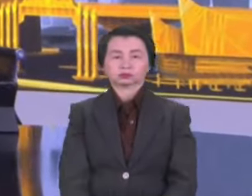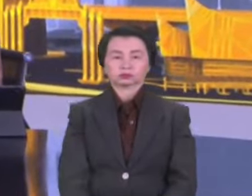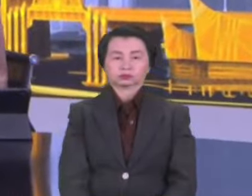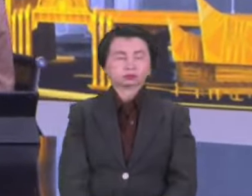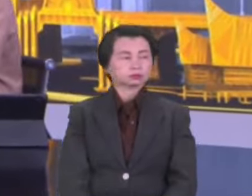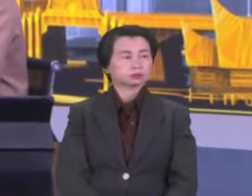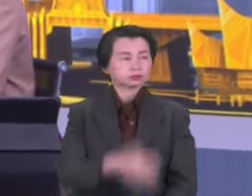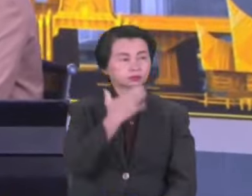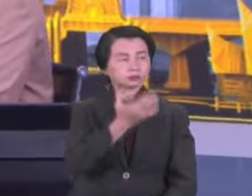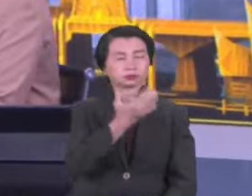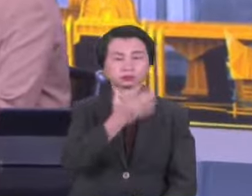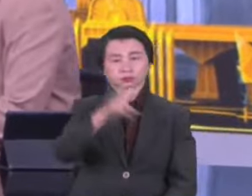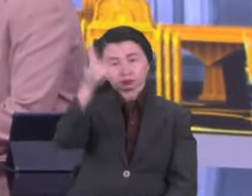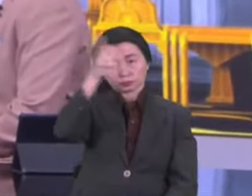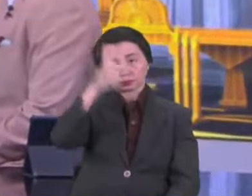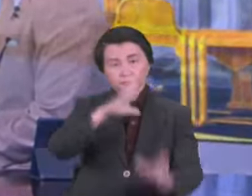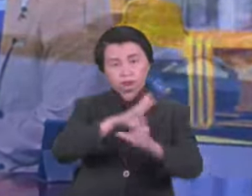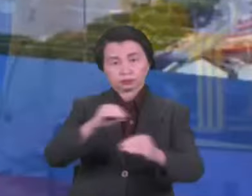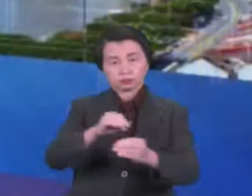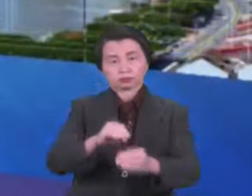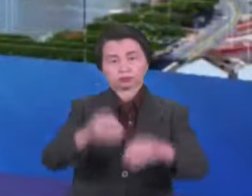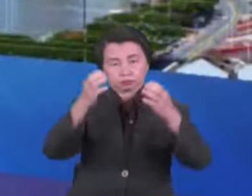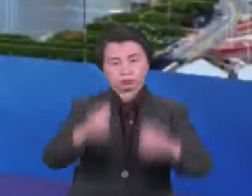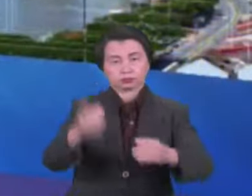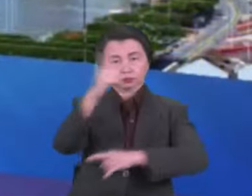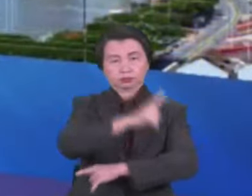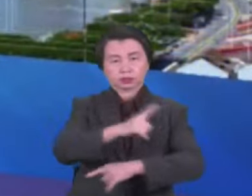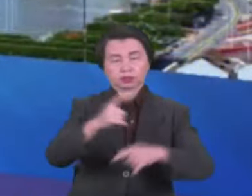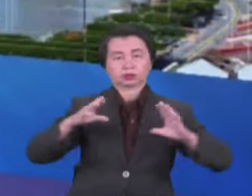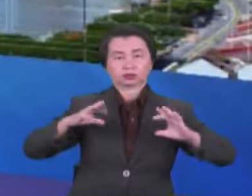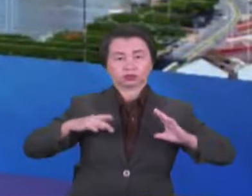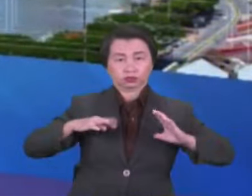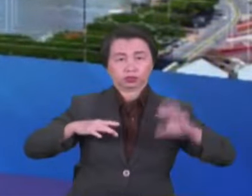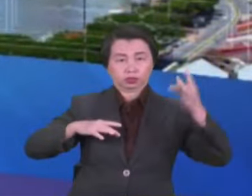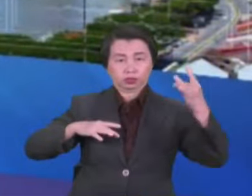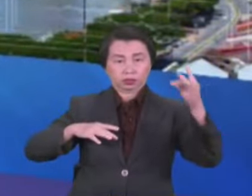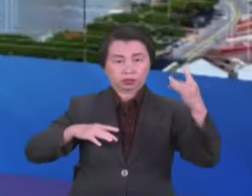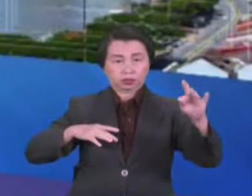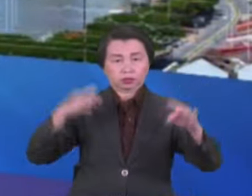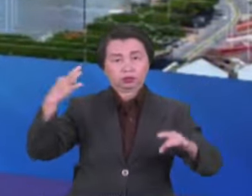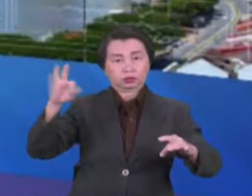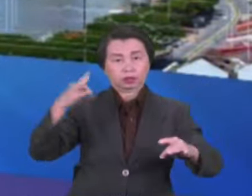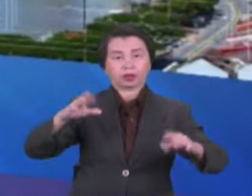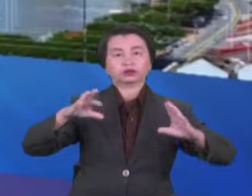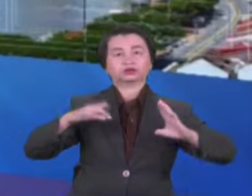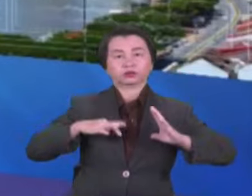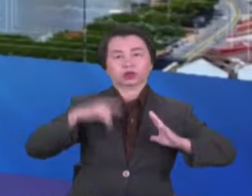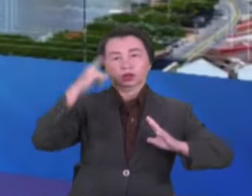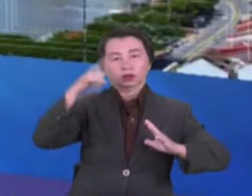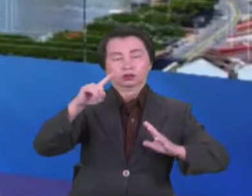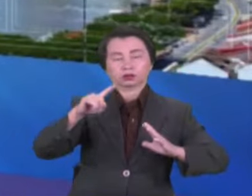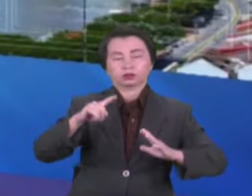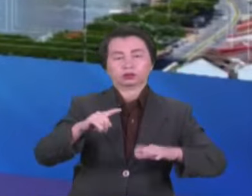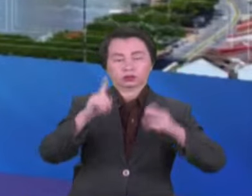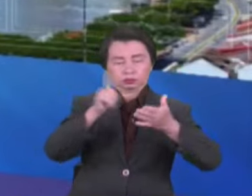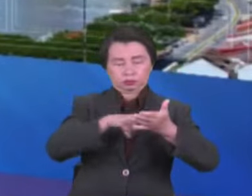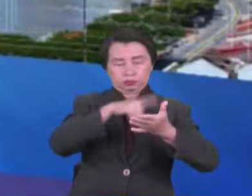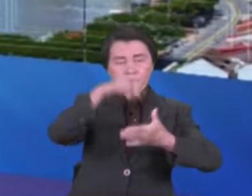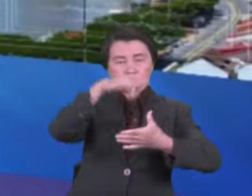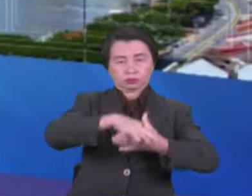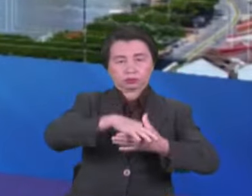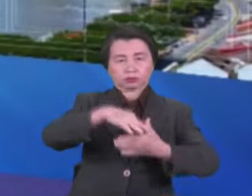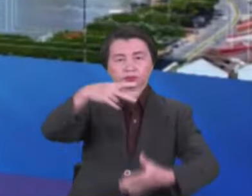Baik, terima kasih Sahi. Kerajaan Sarawak mengisytiharkan hari kelepasan am pada 18 dan 19 November bagi pilihan raya umum